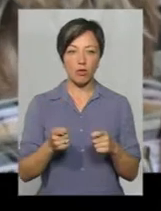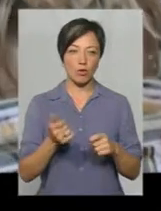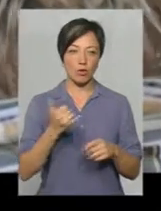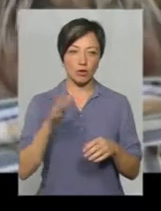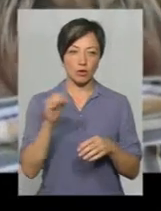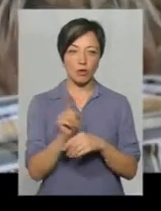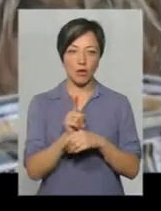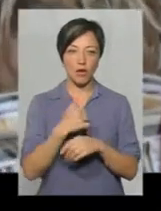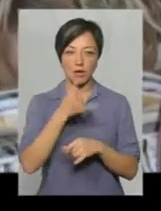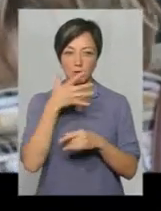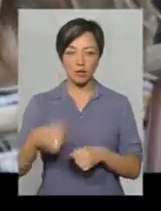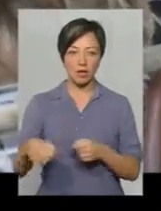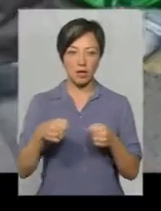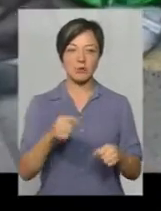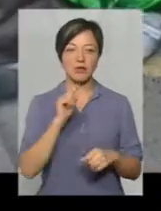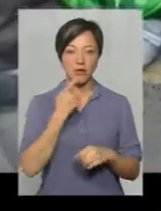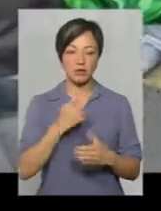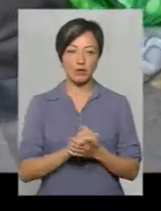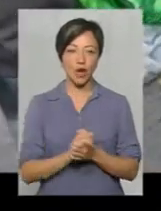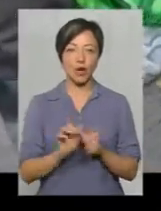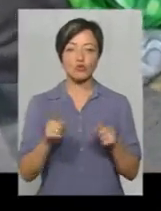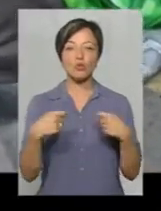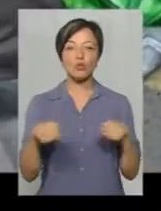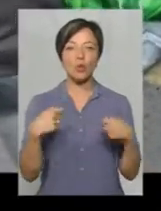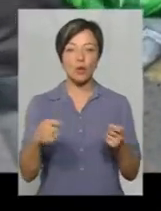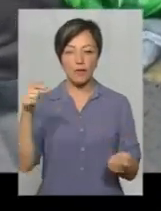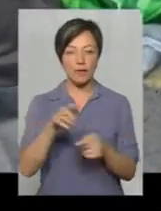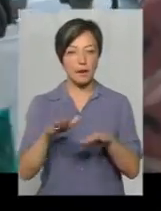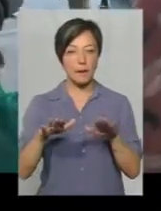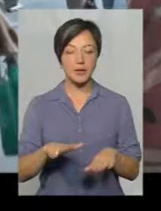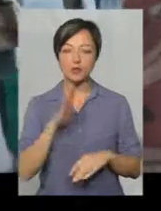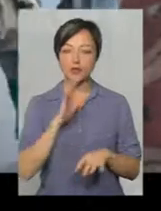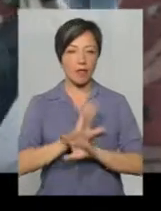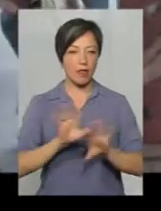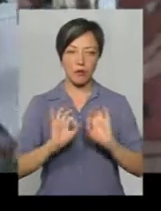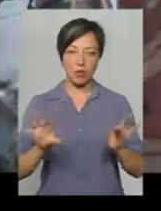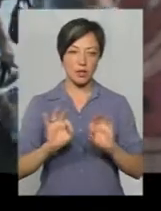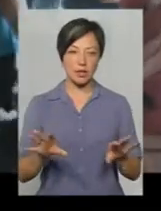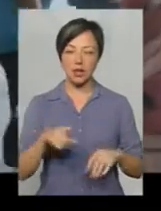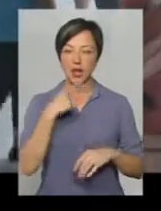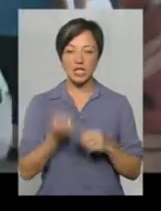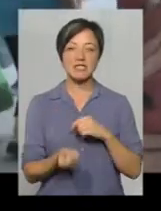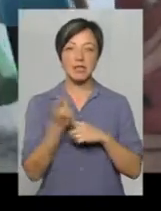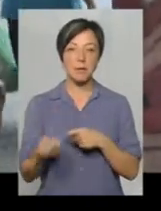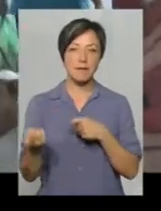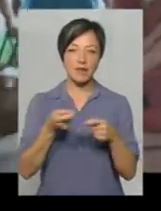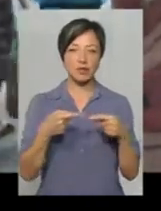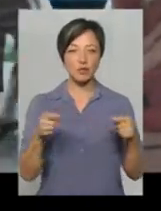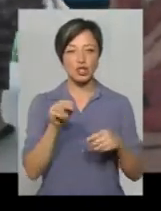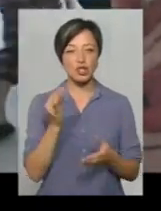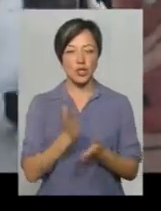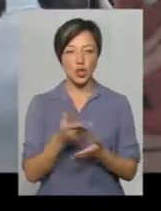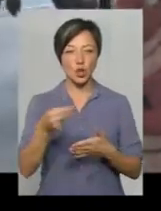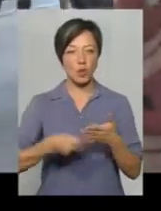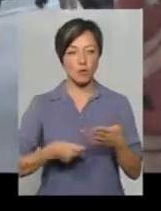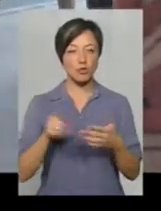нормально, просто я не можу нести, мені дуже важко. Чому торгує у невстановленому місті, жінка не пояснила. Не каже, звідки привезла товар і чи є у неї